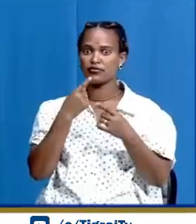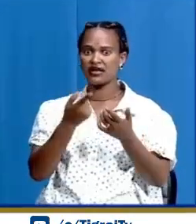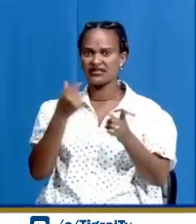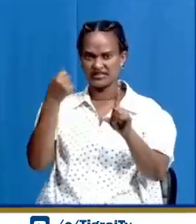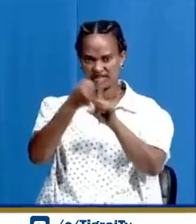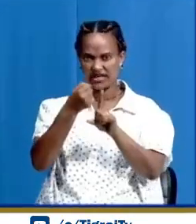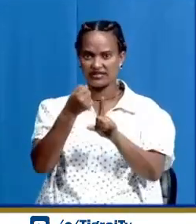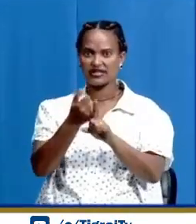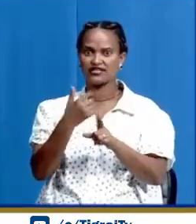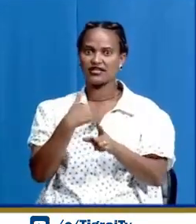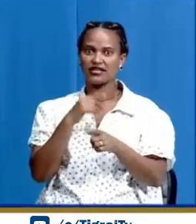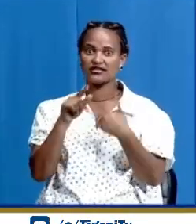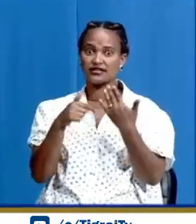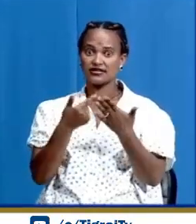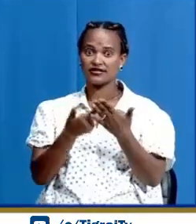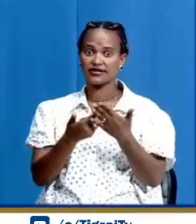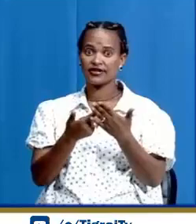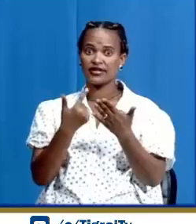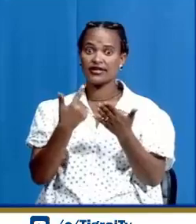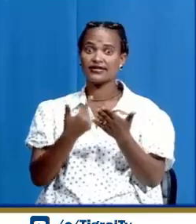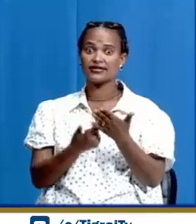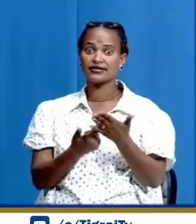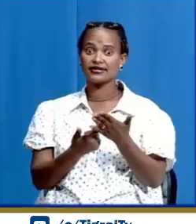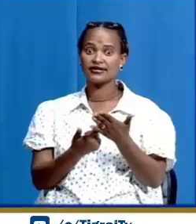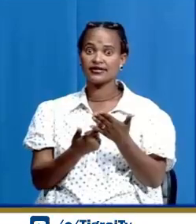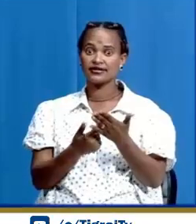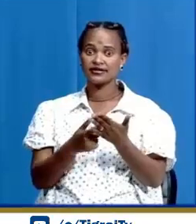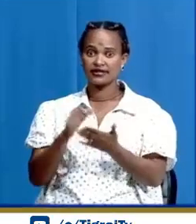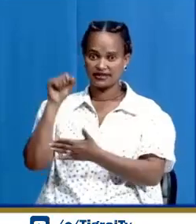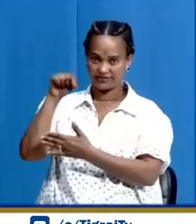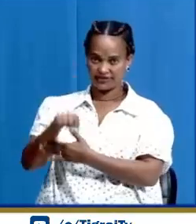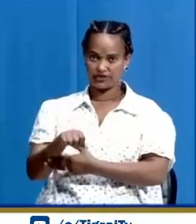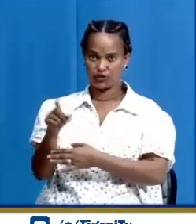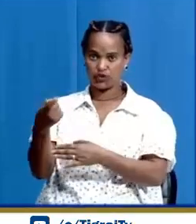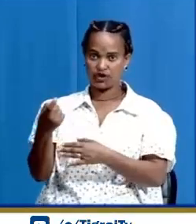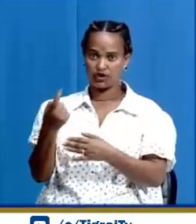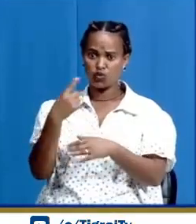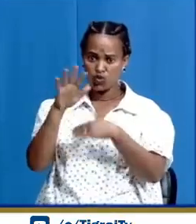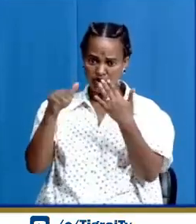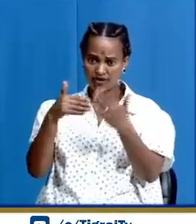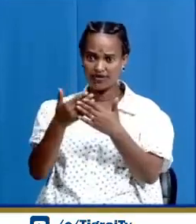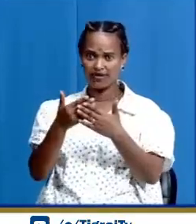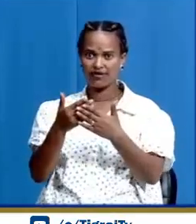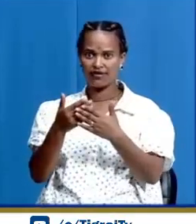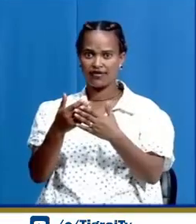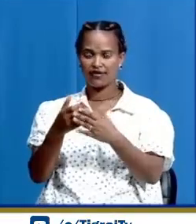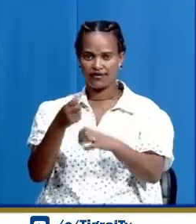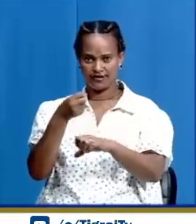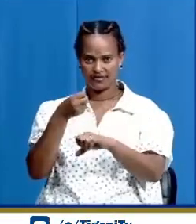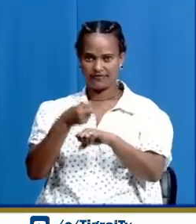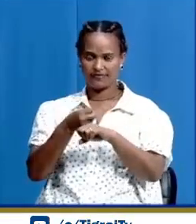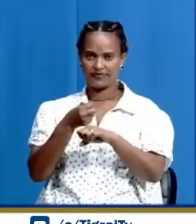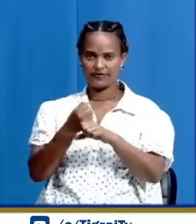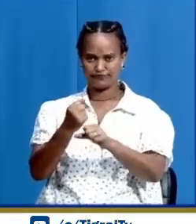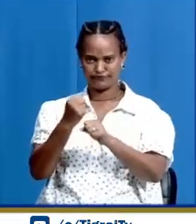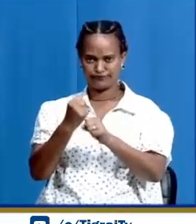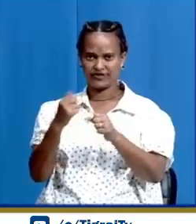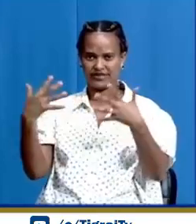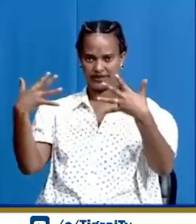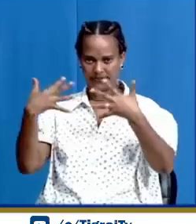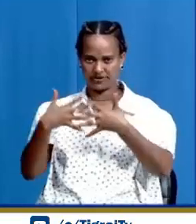ኢና ዘለና ንሕና። ስለዚ ንዙይ ክንፍሽል እንድሕር ኮይና ኩልና ከም ሓፂን ከም እምኒ ዓረ